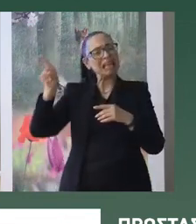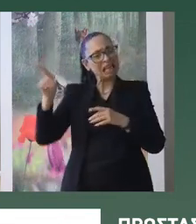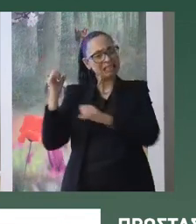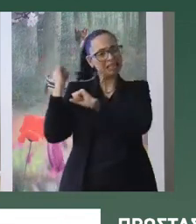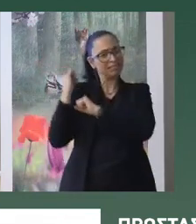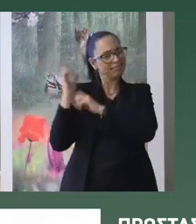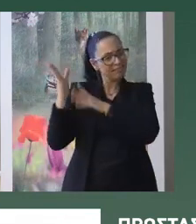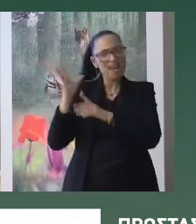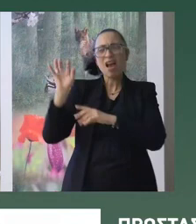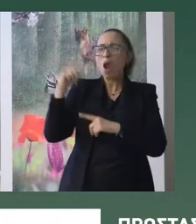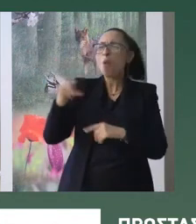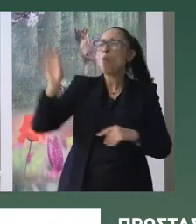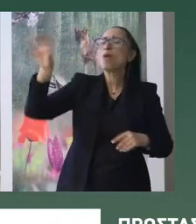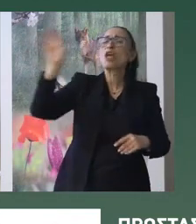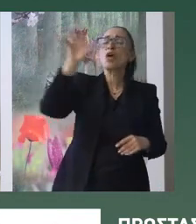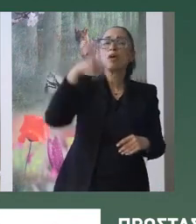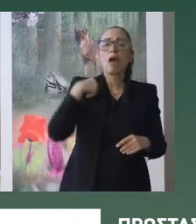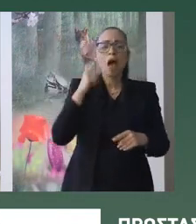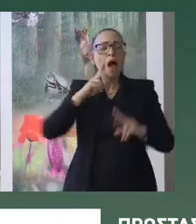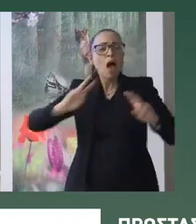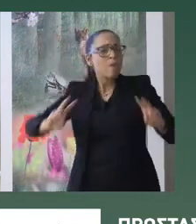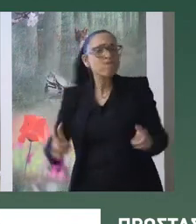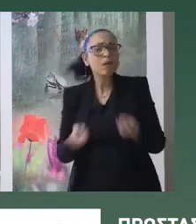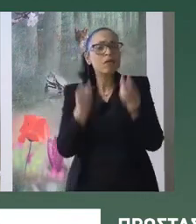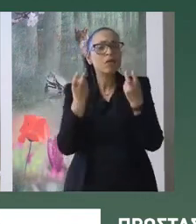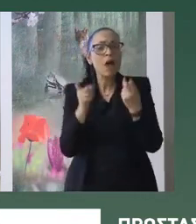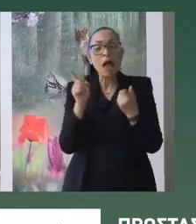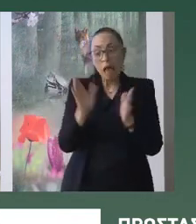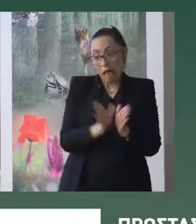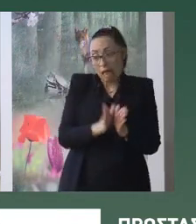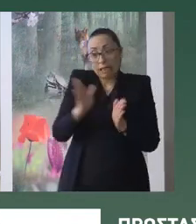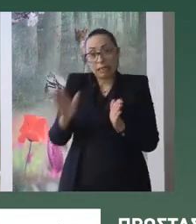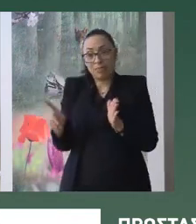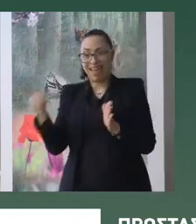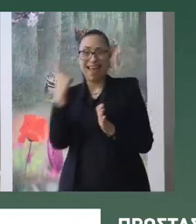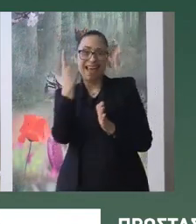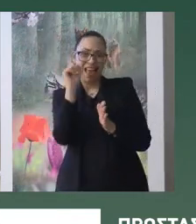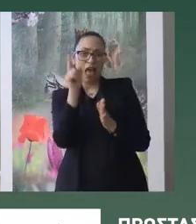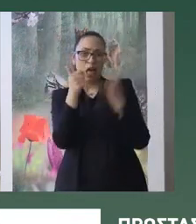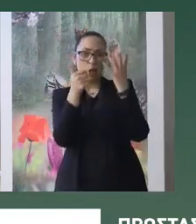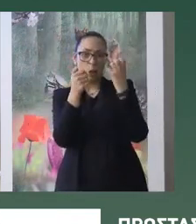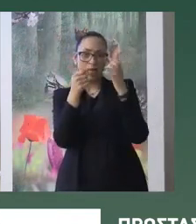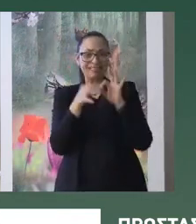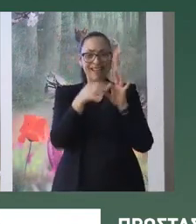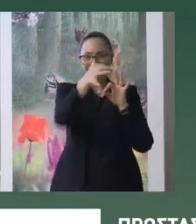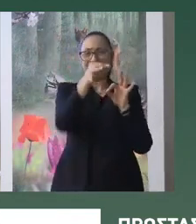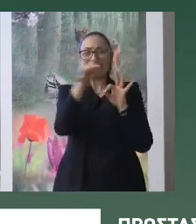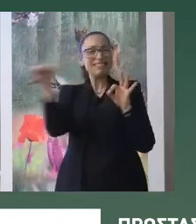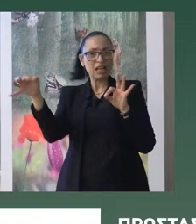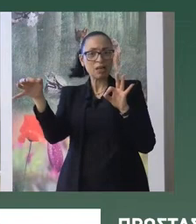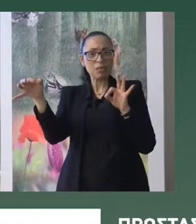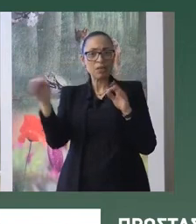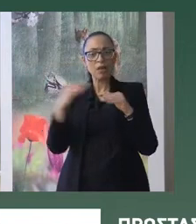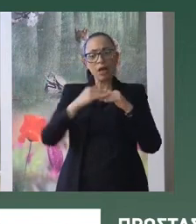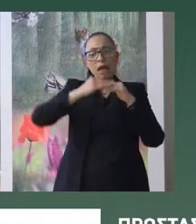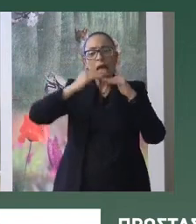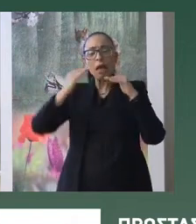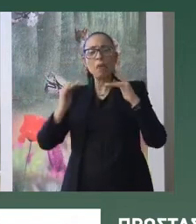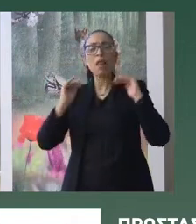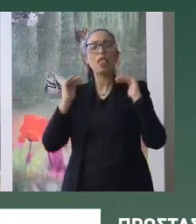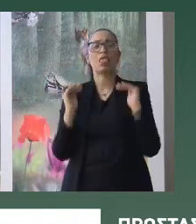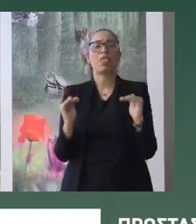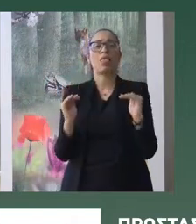άλλες περιοχές, διαπιστώσαμε το εξής, ότι από ένα σημείο και μετά, τα 160 στρέμματα, η καμπύλη γίνεται